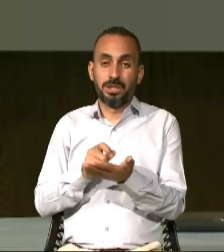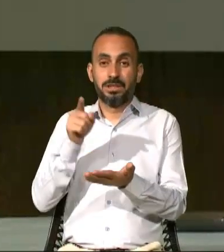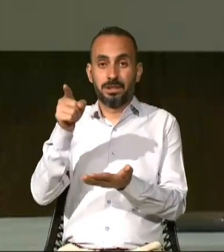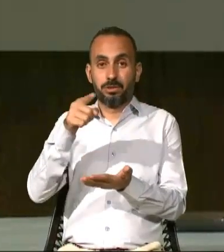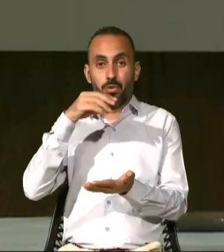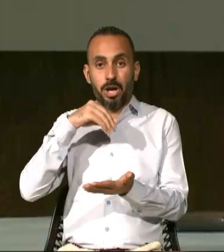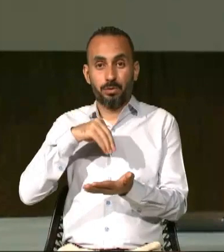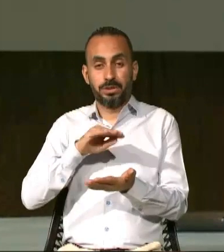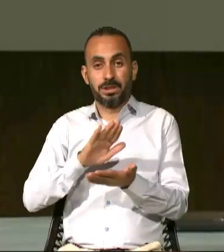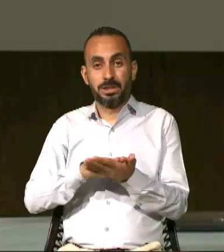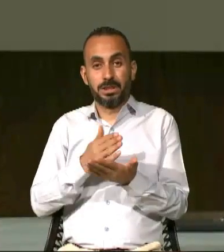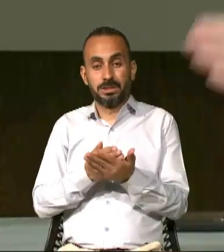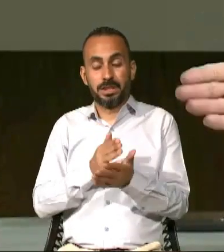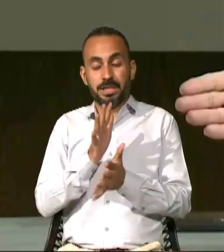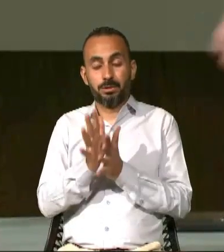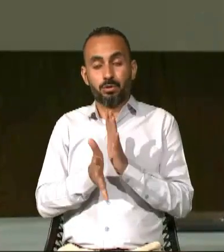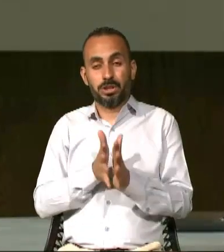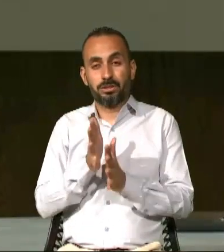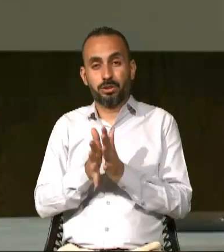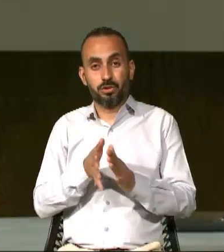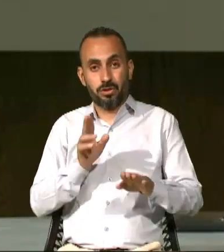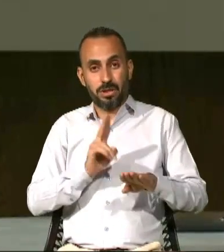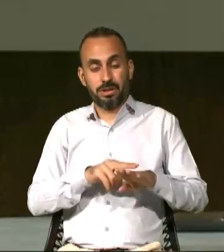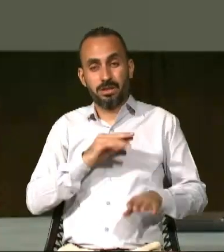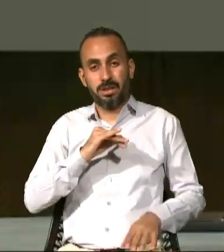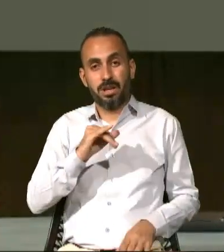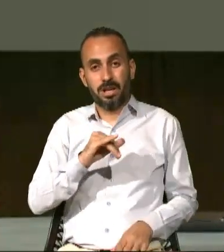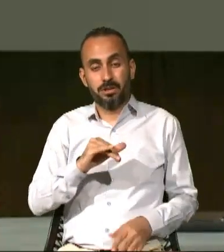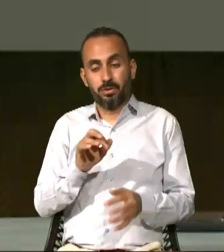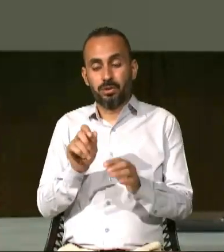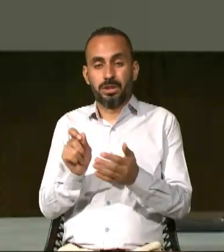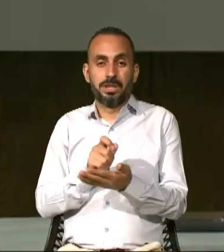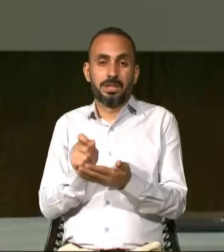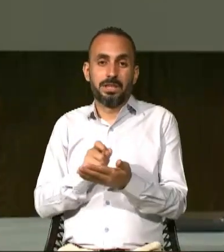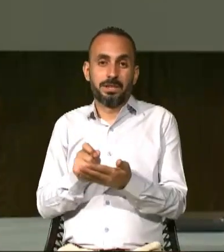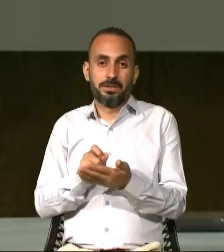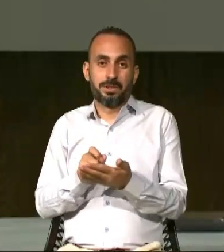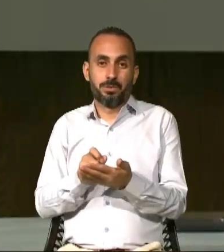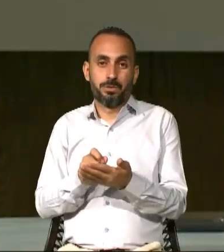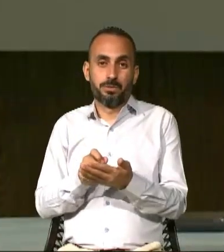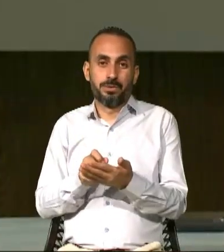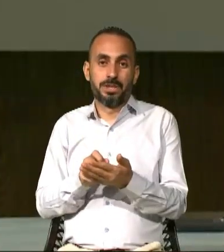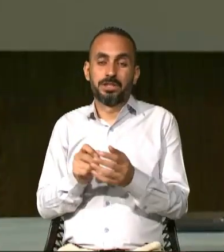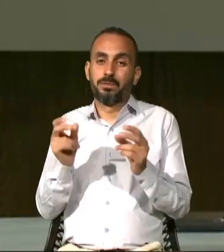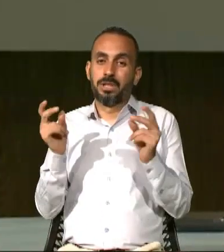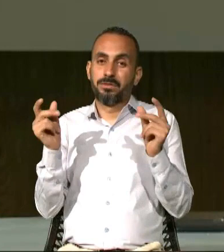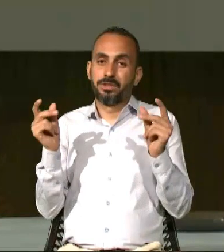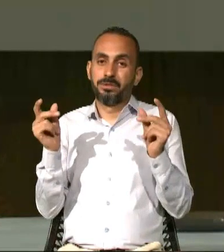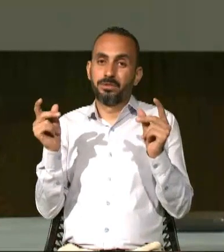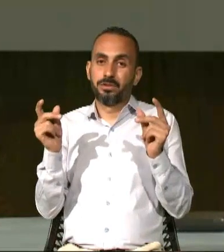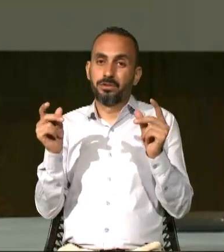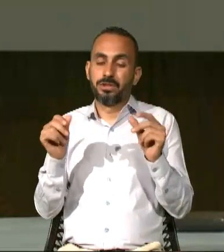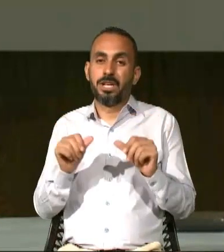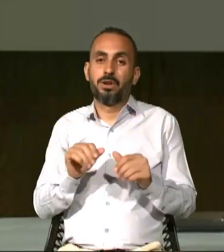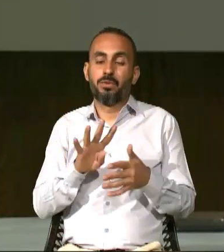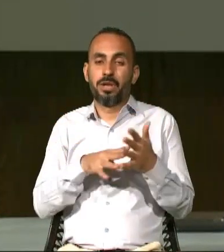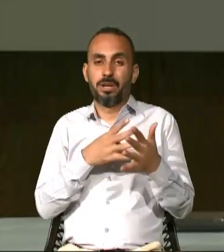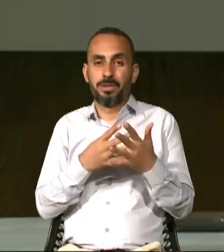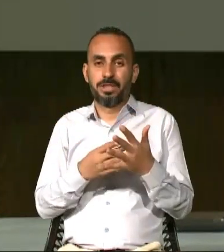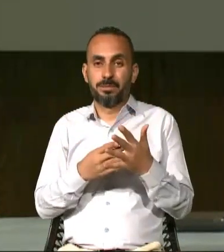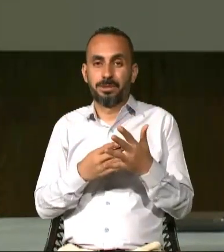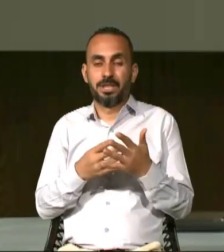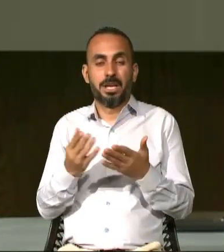بليز اكتب، سواء على صفحة الكرمة أو على صفحة جواتك. أهلا وسهلا بيكم، ومع الحلقة الجاية